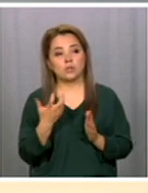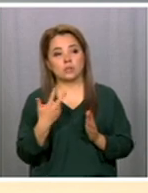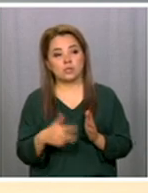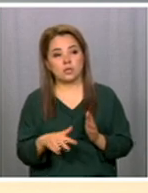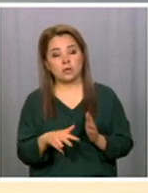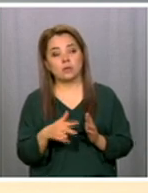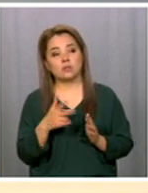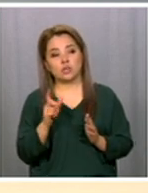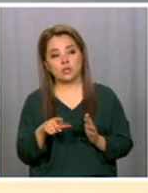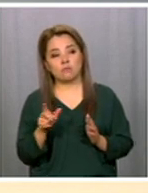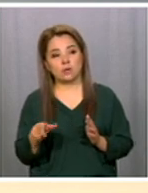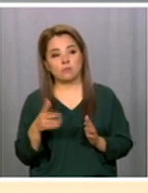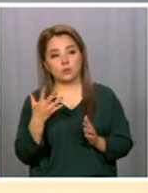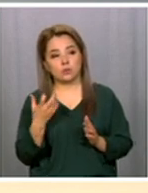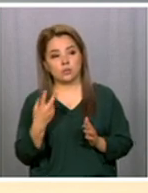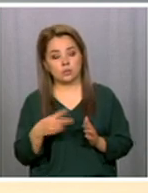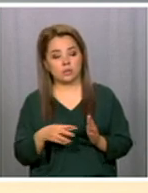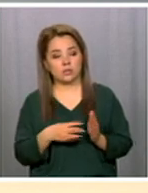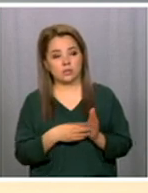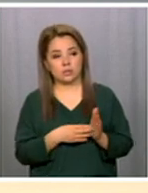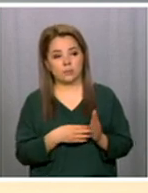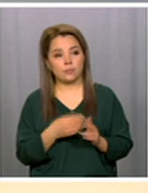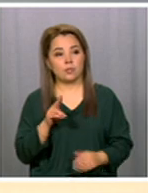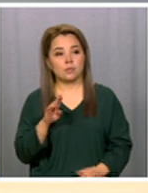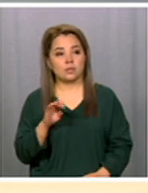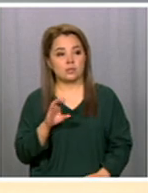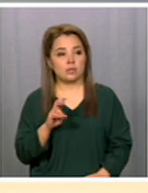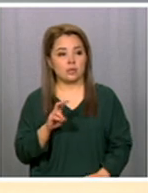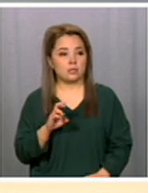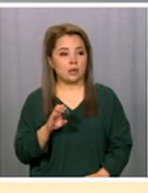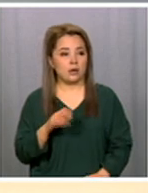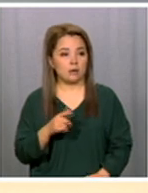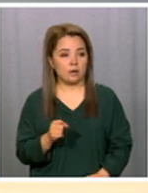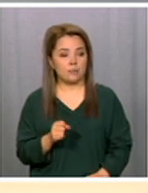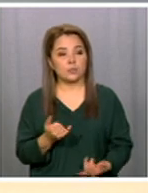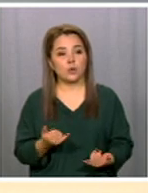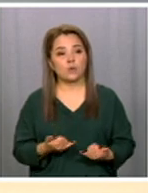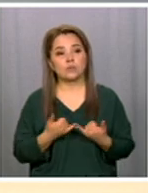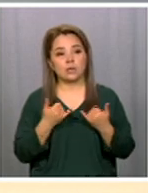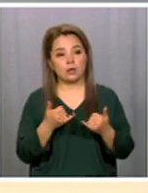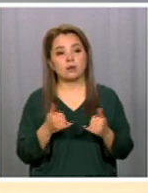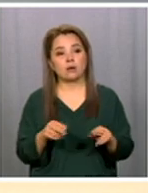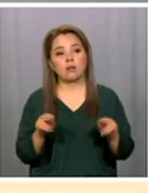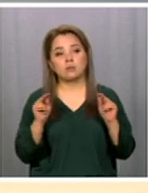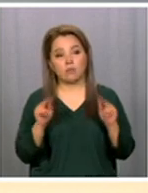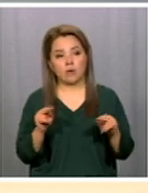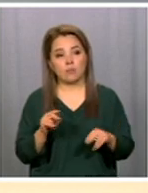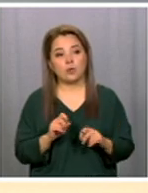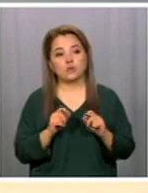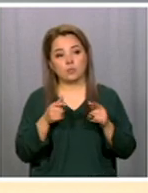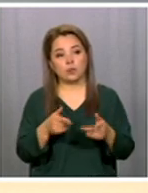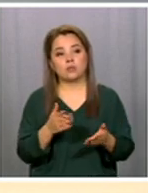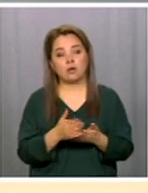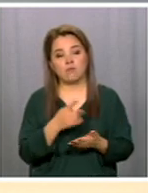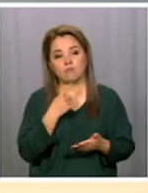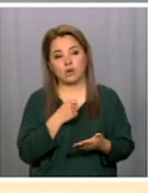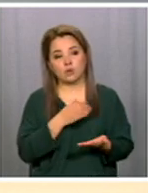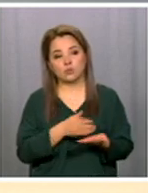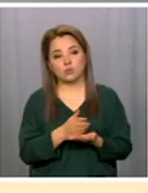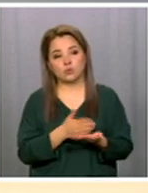530 человек. Присяга – торжественная клятва при поступлении на военную